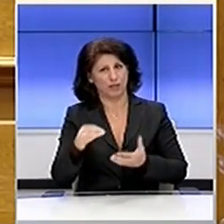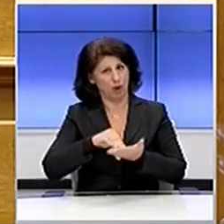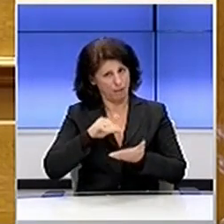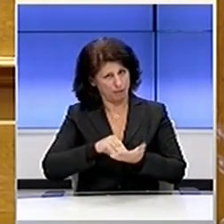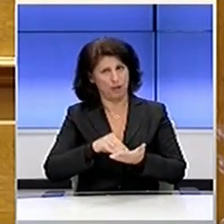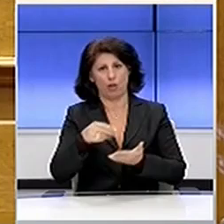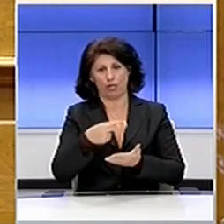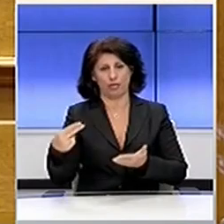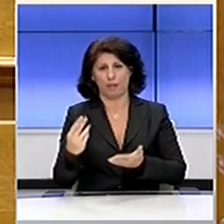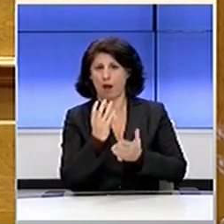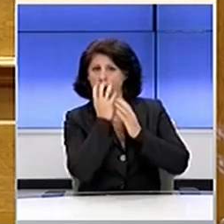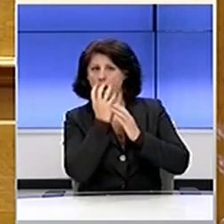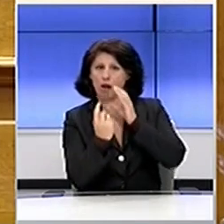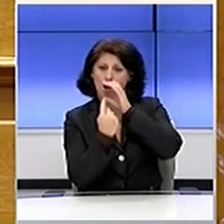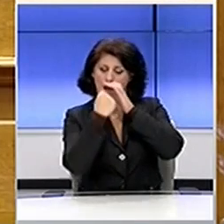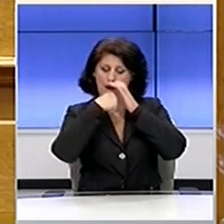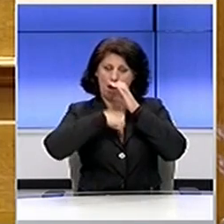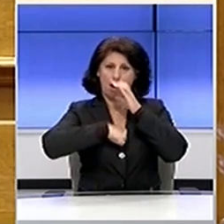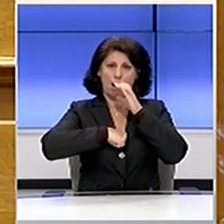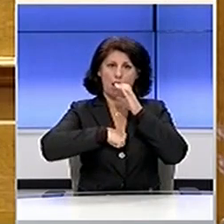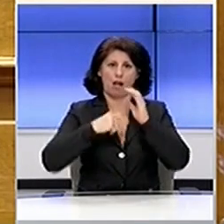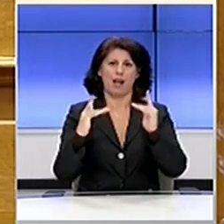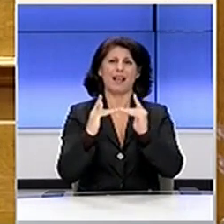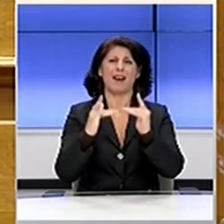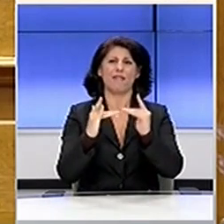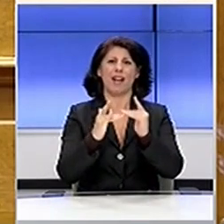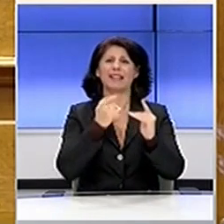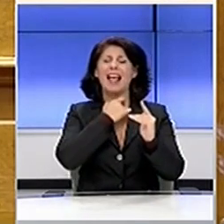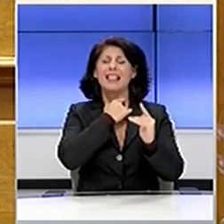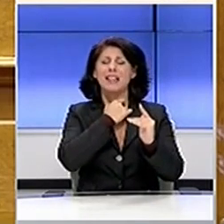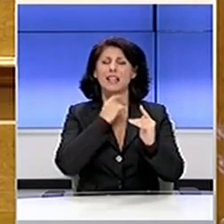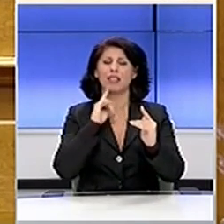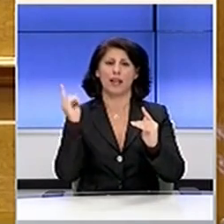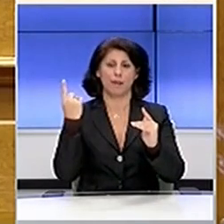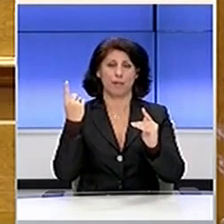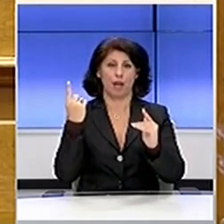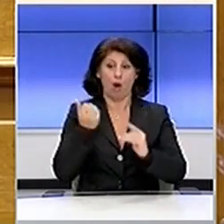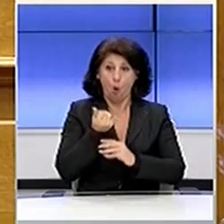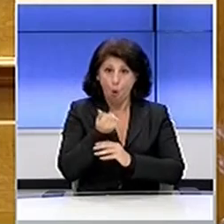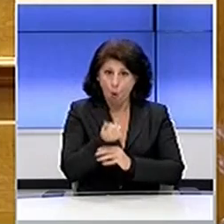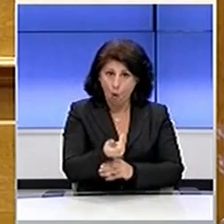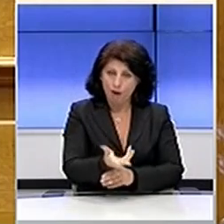θεραπείας. Ο αριθμός των μονάδων εντατικής θεραπείας που διαθέτει μια χώρα